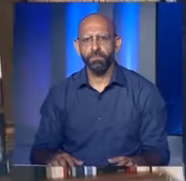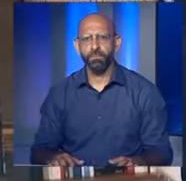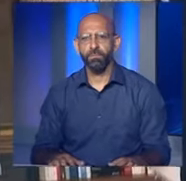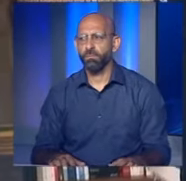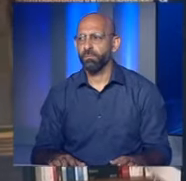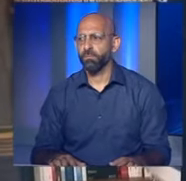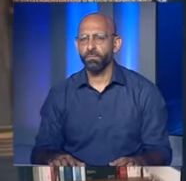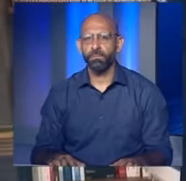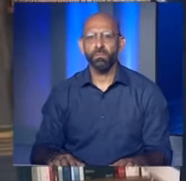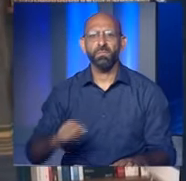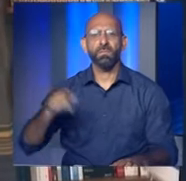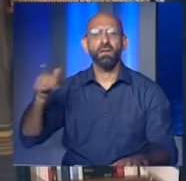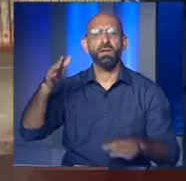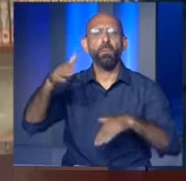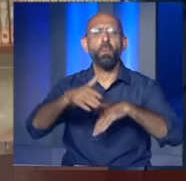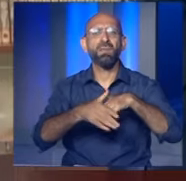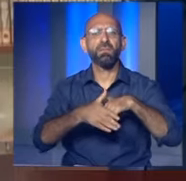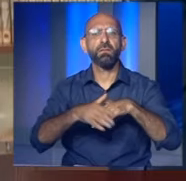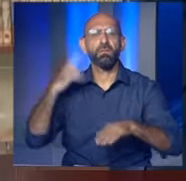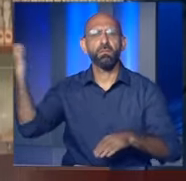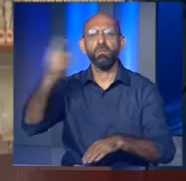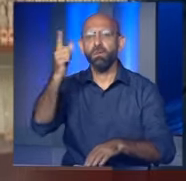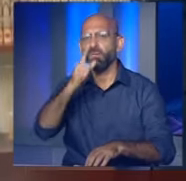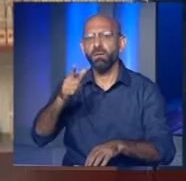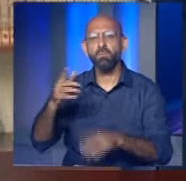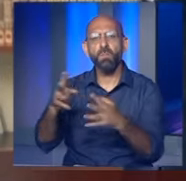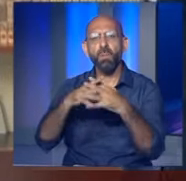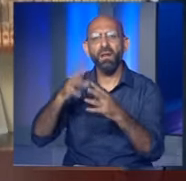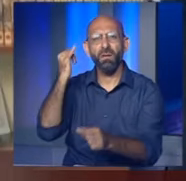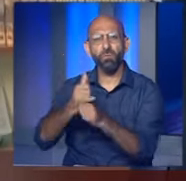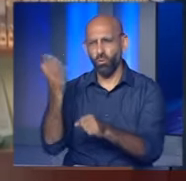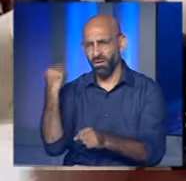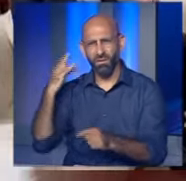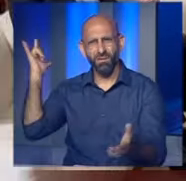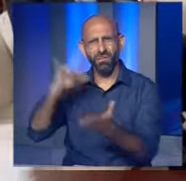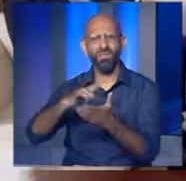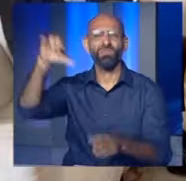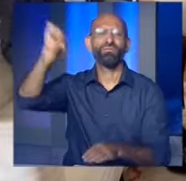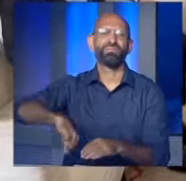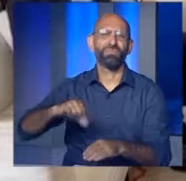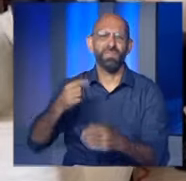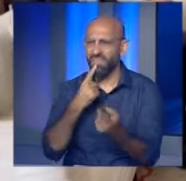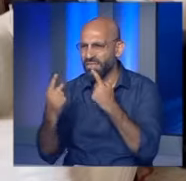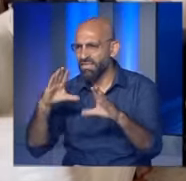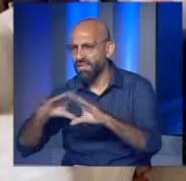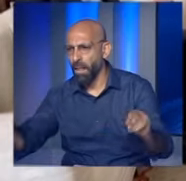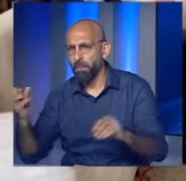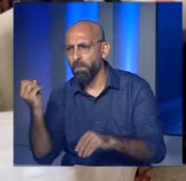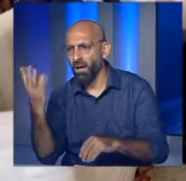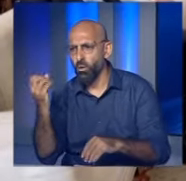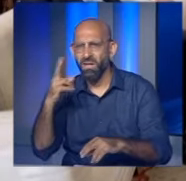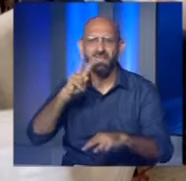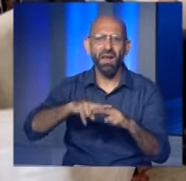اللبنانيه اوساط دبلوماسيه مطلعه كشفت ان الموفد الامريكي ايمس اوك شتاين بعد فشل